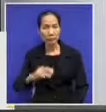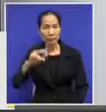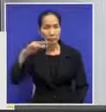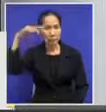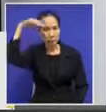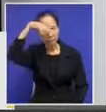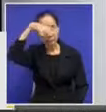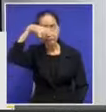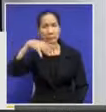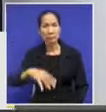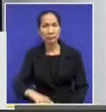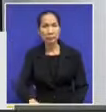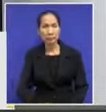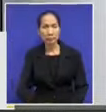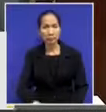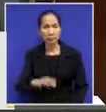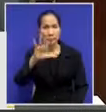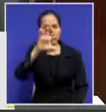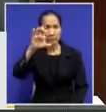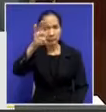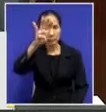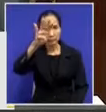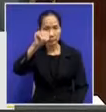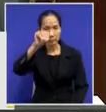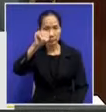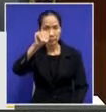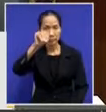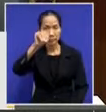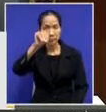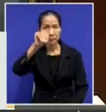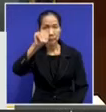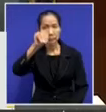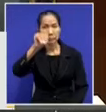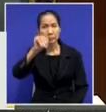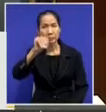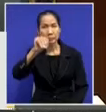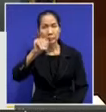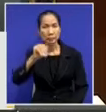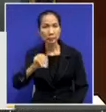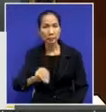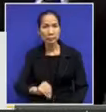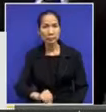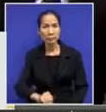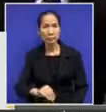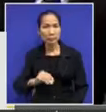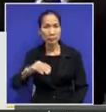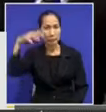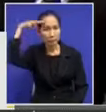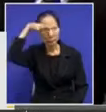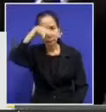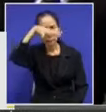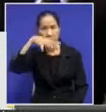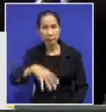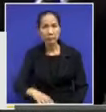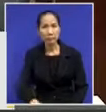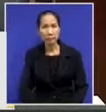จึงรุ่งเรืองกิจครับ 540นางสาวสิริกัญญาตันสกุล คุณธนาธรจึงรุ่งเรือง